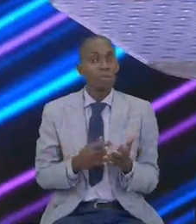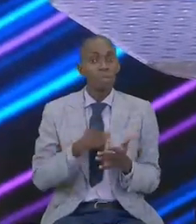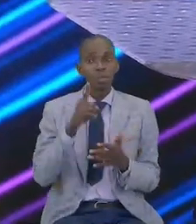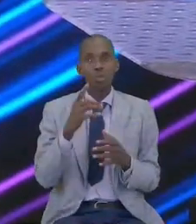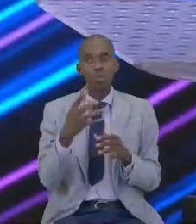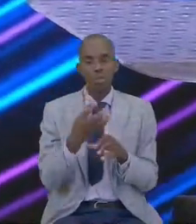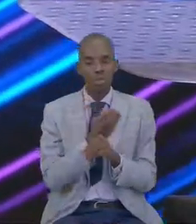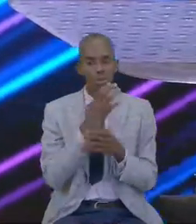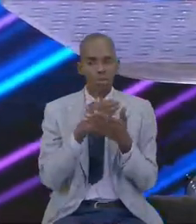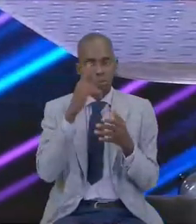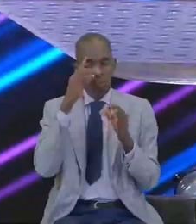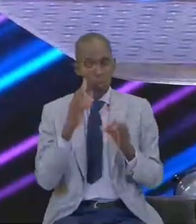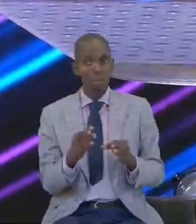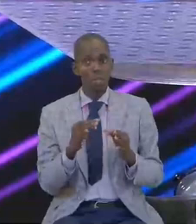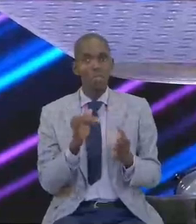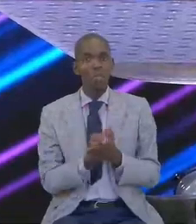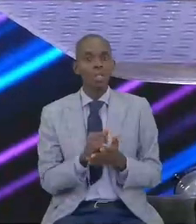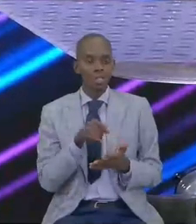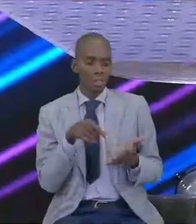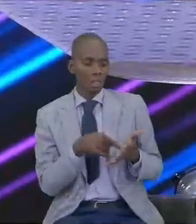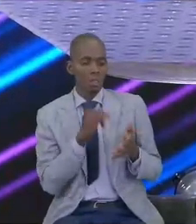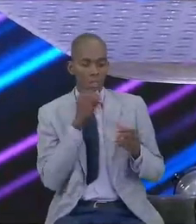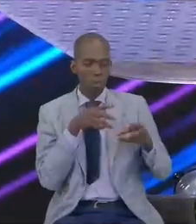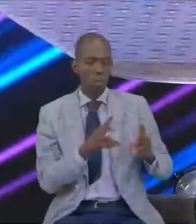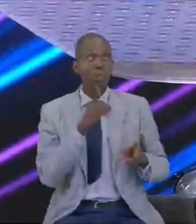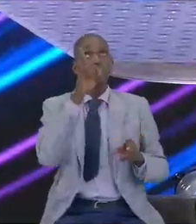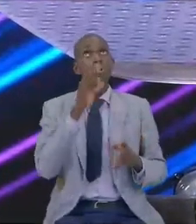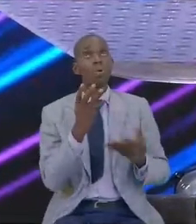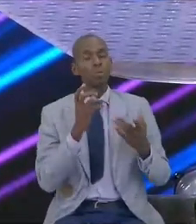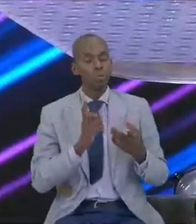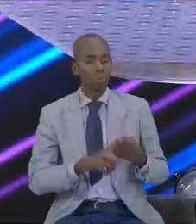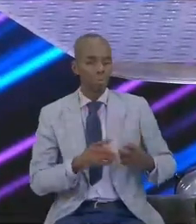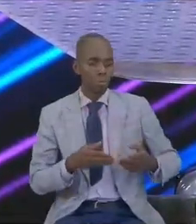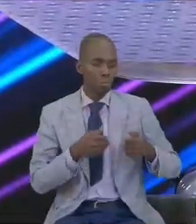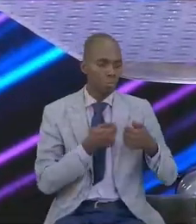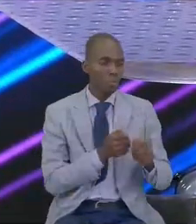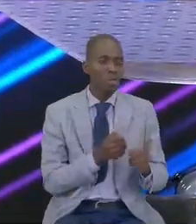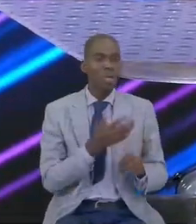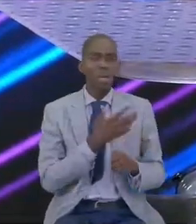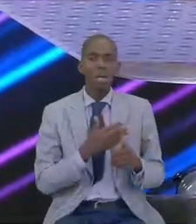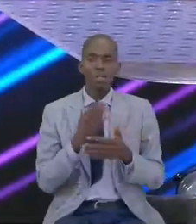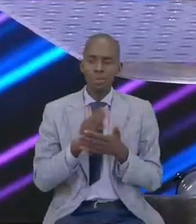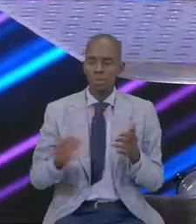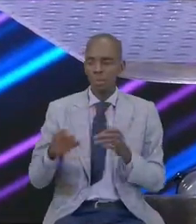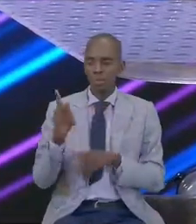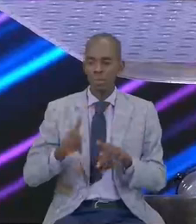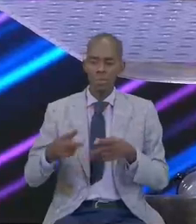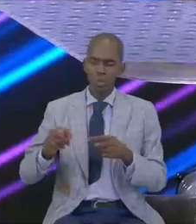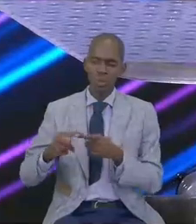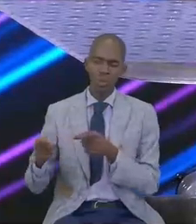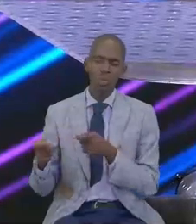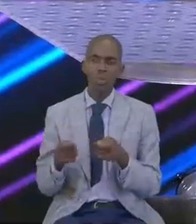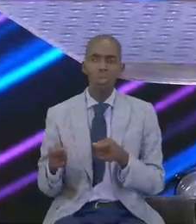la manière que Dieu veut que tu vives. Les gens qui veulent contrôler comment tu vis, ils disent non. Ils